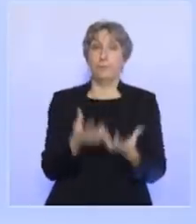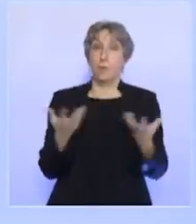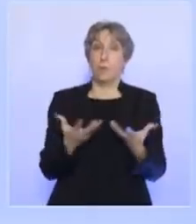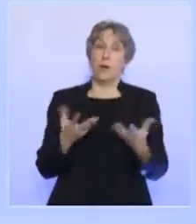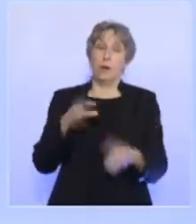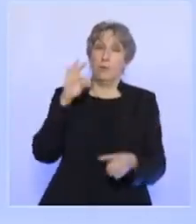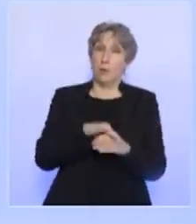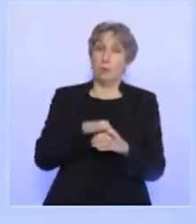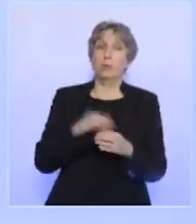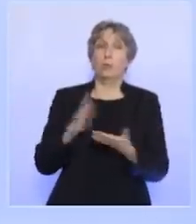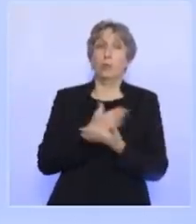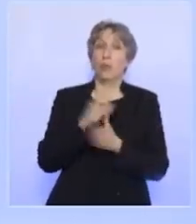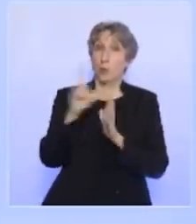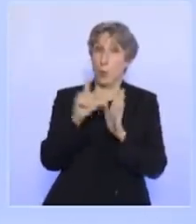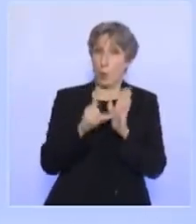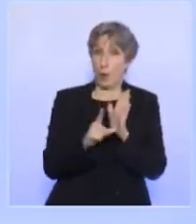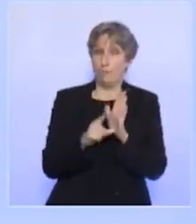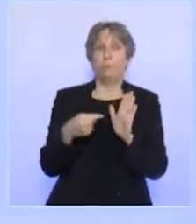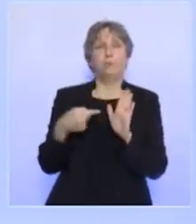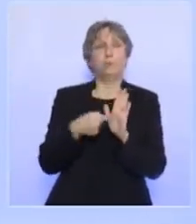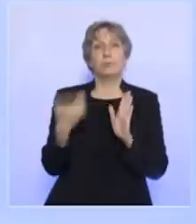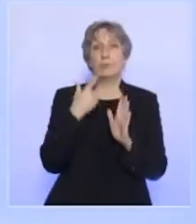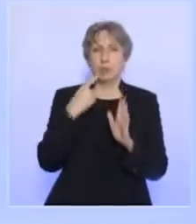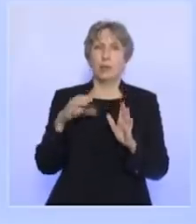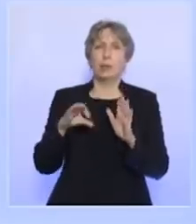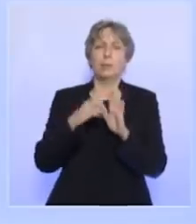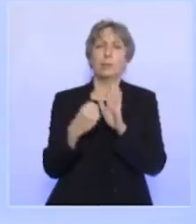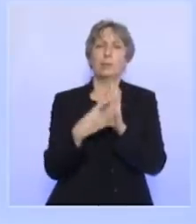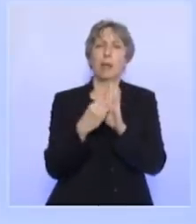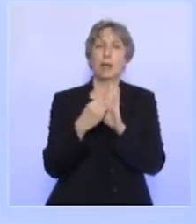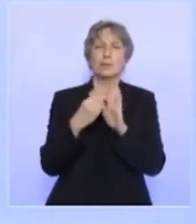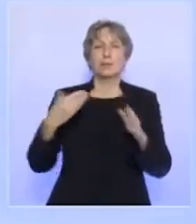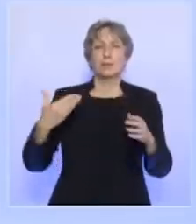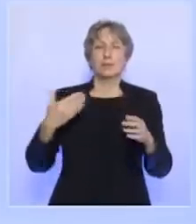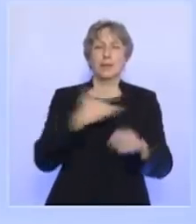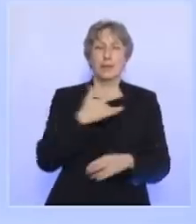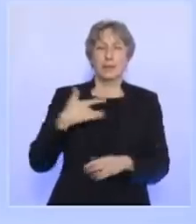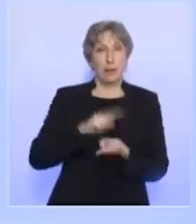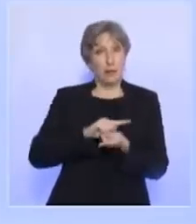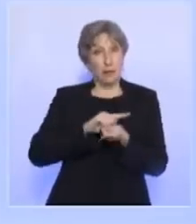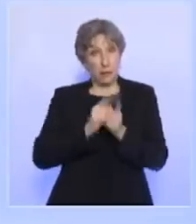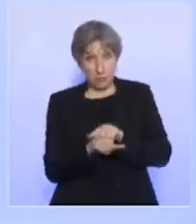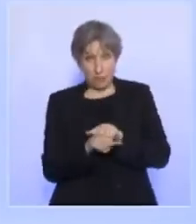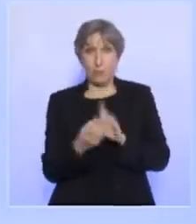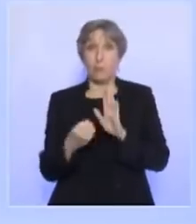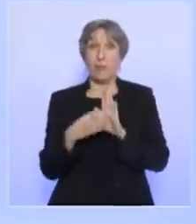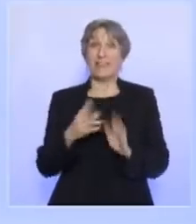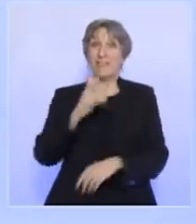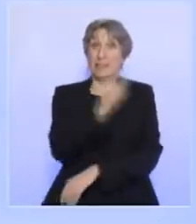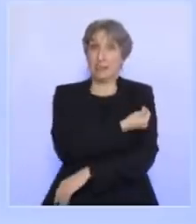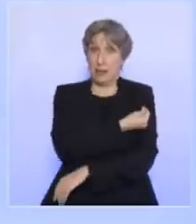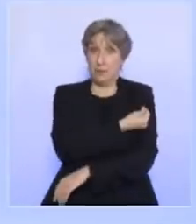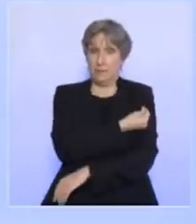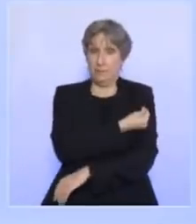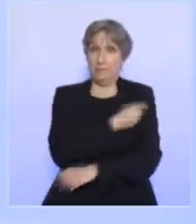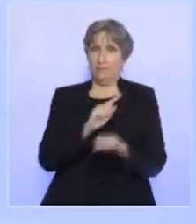projet de loi qui va transformer le pass sanitaire en pass vaccinal. Cela